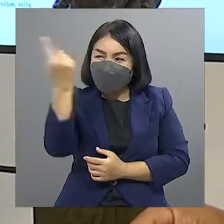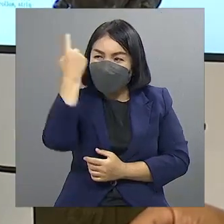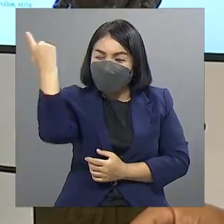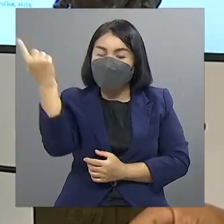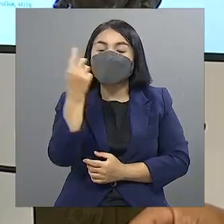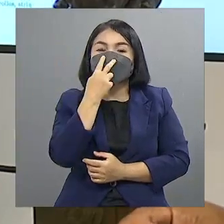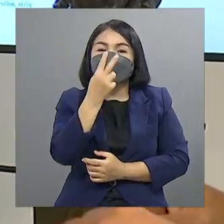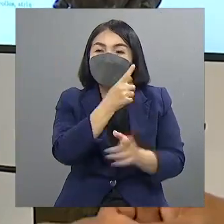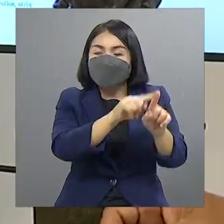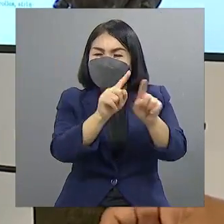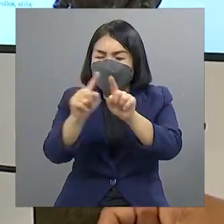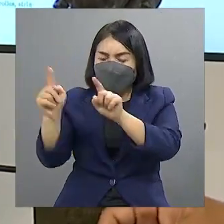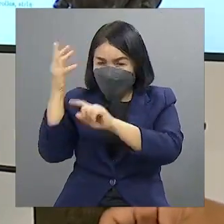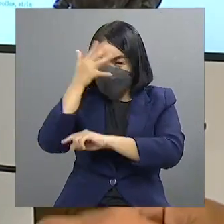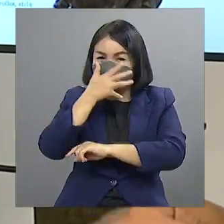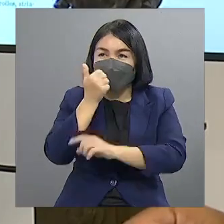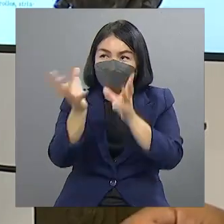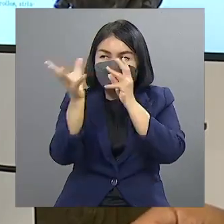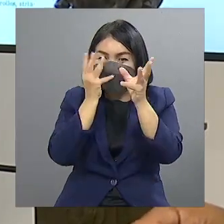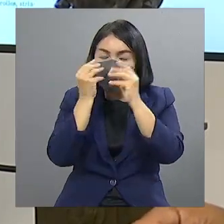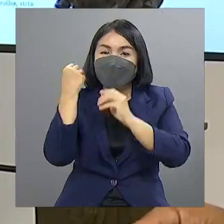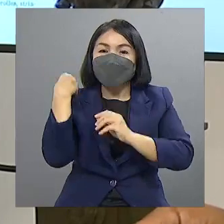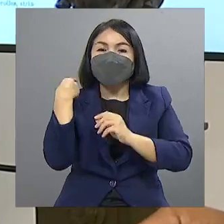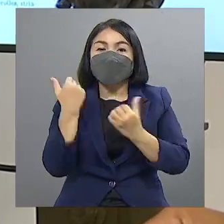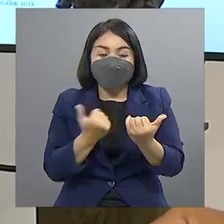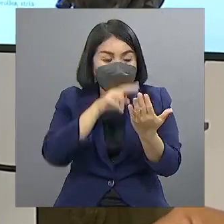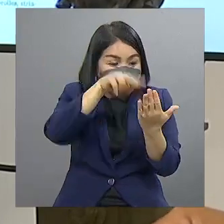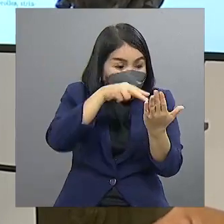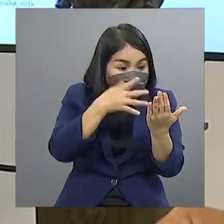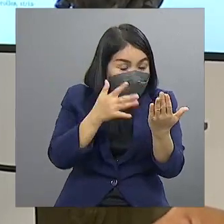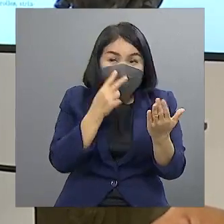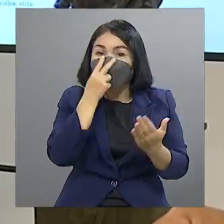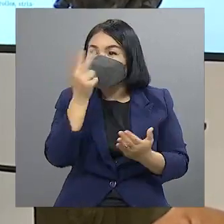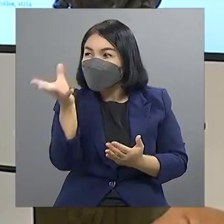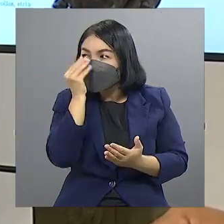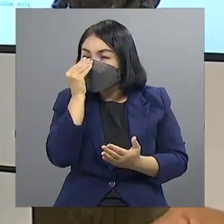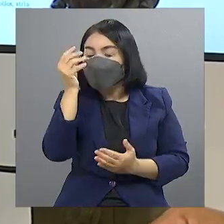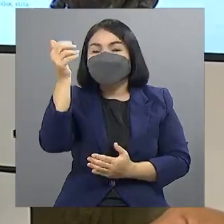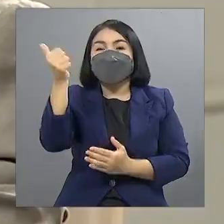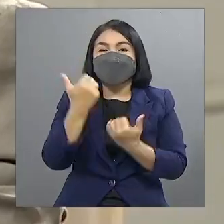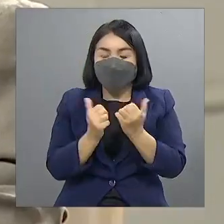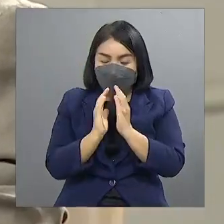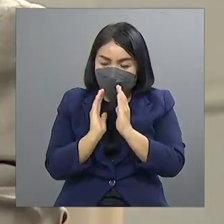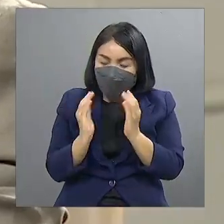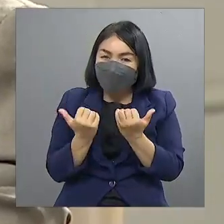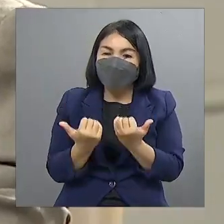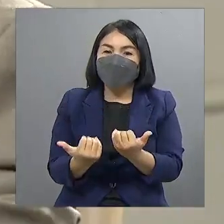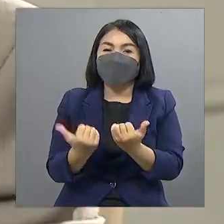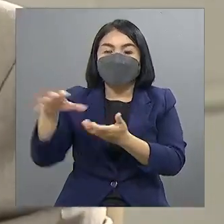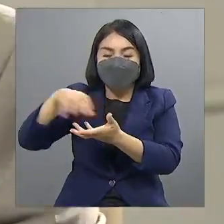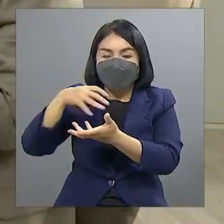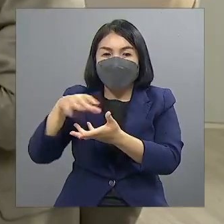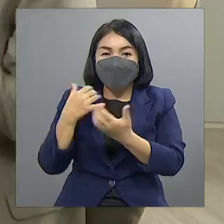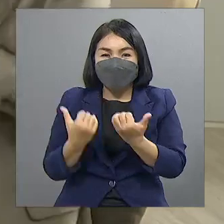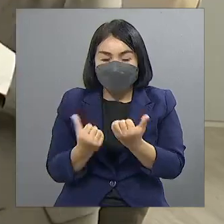ลายที่ที่ให้เราไปศึกษาอย่างน้อยครับถ้าไม่อ่านก็ต้องไปดูด้วยตาอย่างก็ตามวันนี้ต้องขอบพระคุณอาจารย์ไกรฤกษ์มากๆที่ให้ความรู้กับเราในวันนี้นะครับขอบพระคุณครับอา